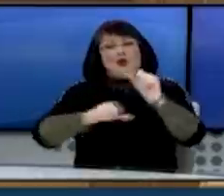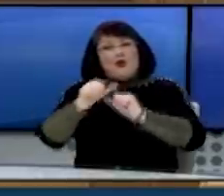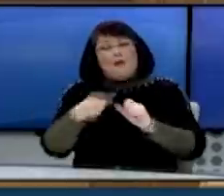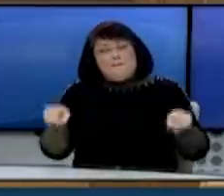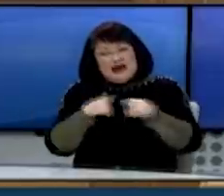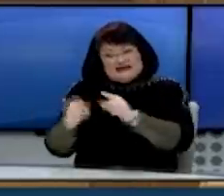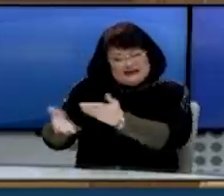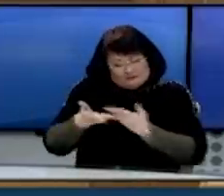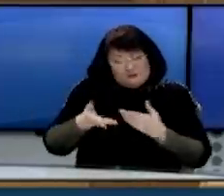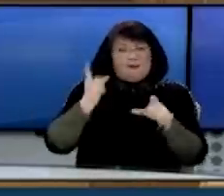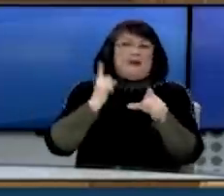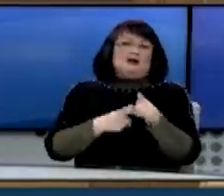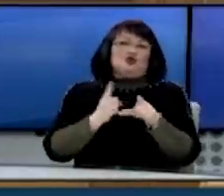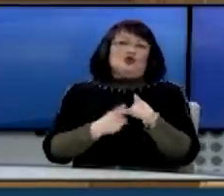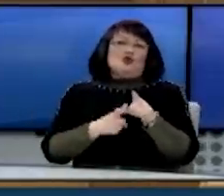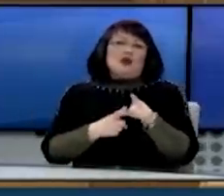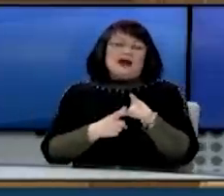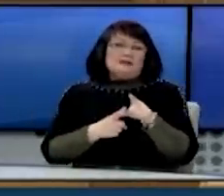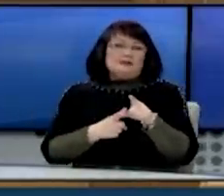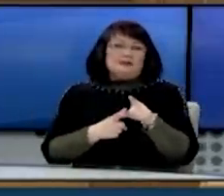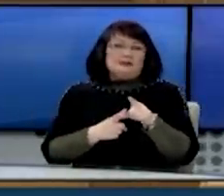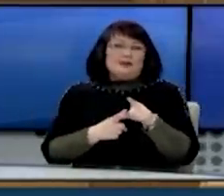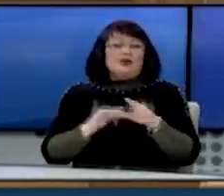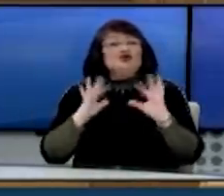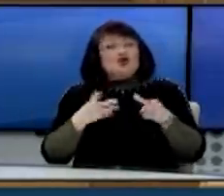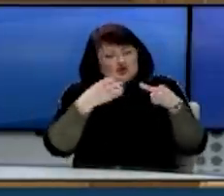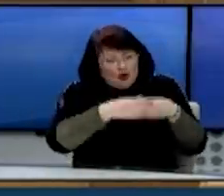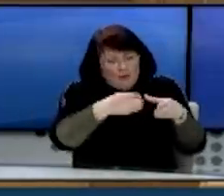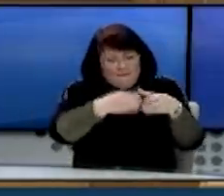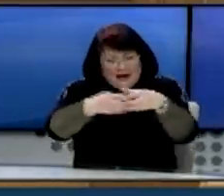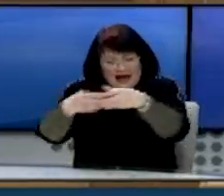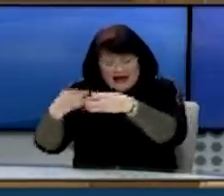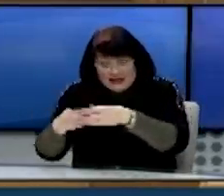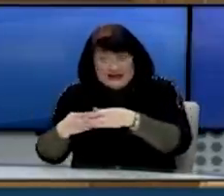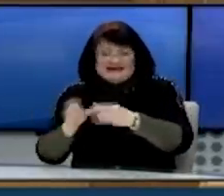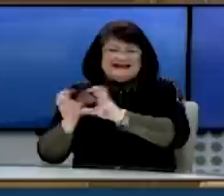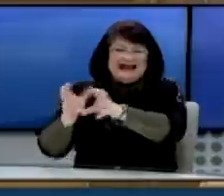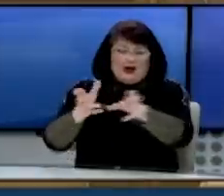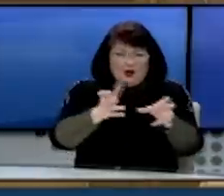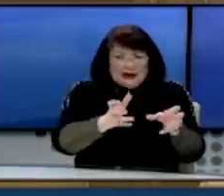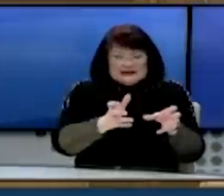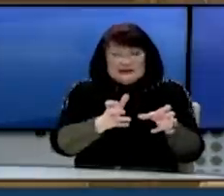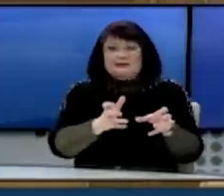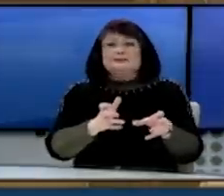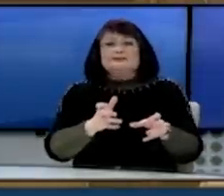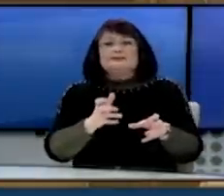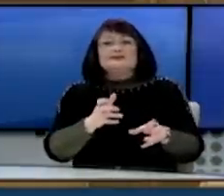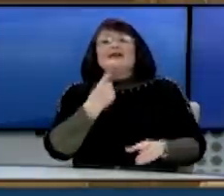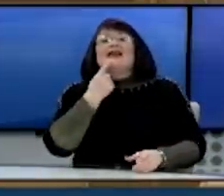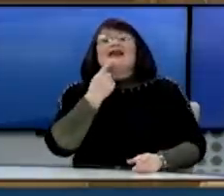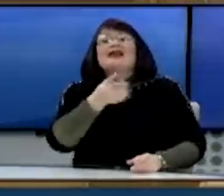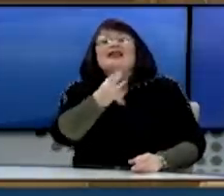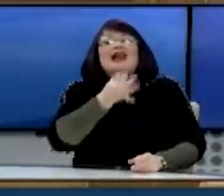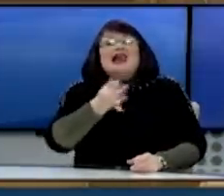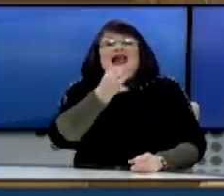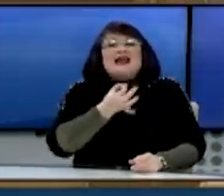με το ΚΚΕ, τόσο τα επιτελεία σας, τα μέσα σας, θα ξεθάβουν